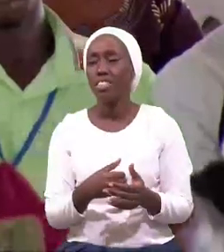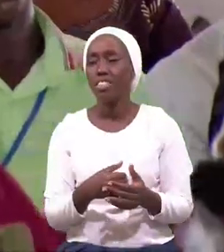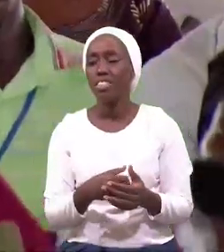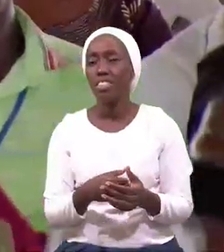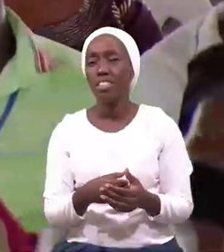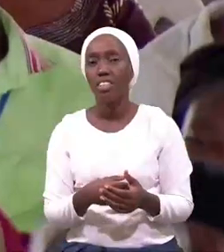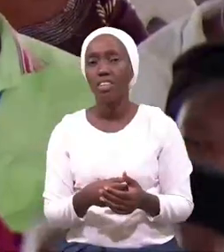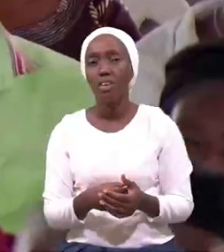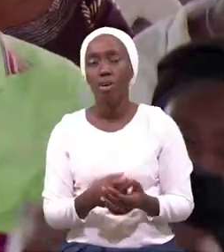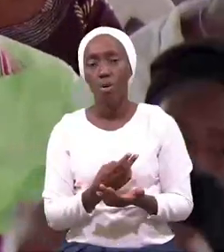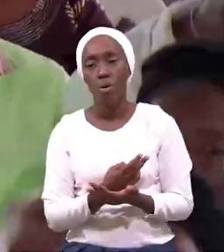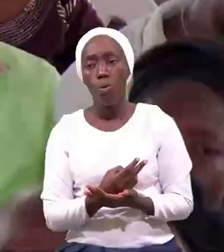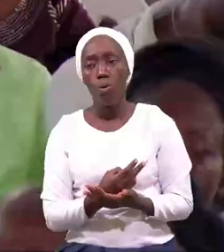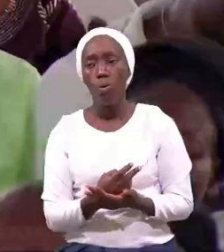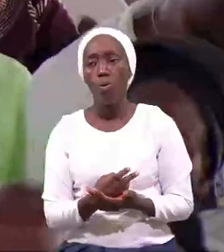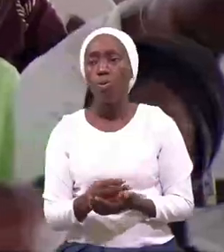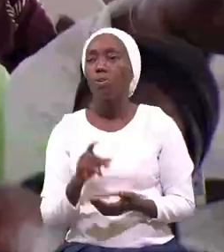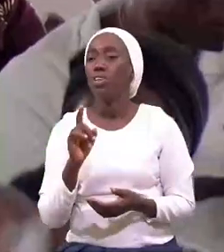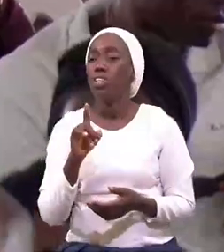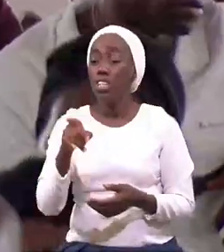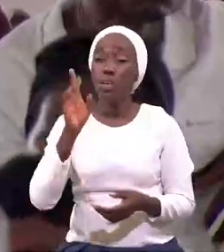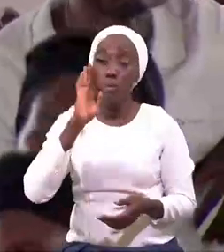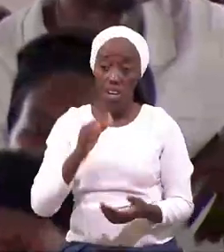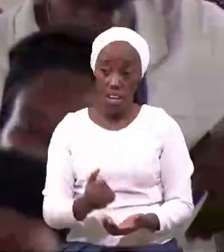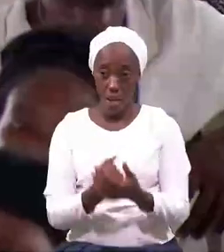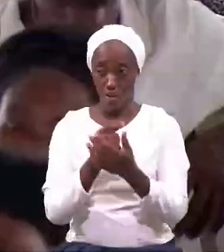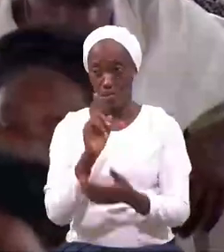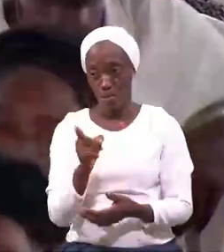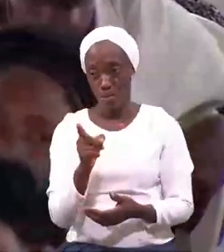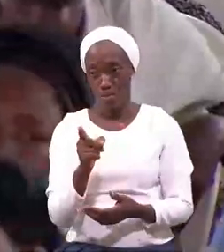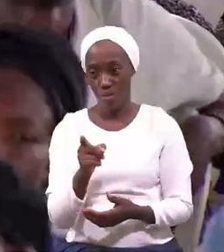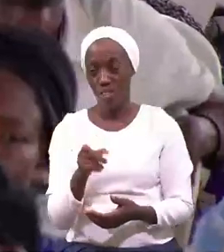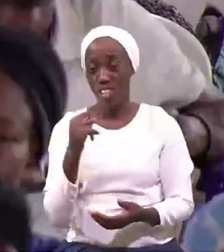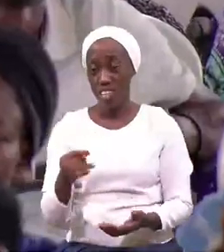Saint-Esprit, viens m'aider. Il va t'aider.